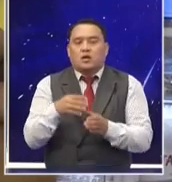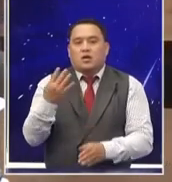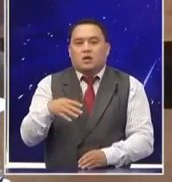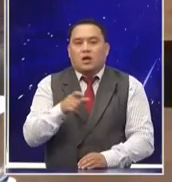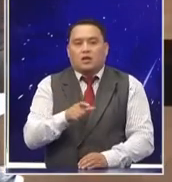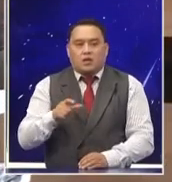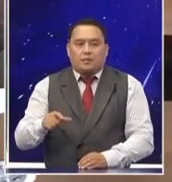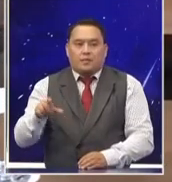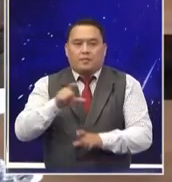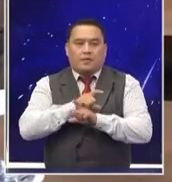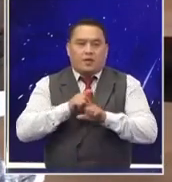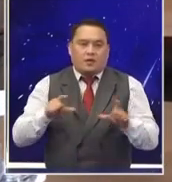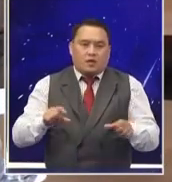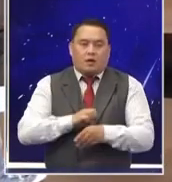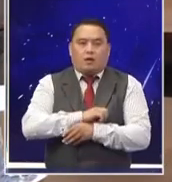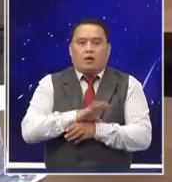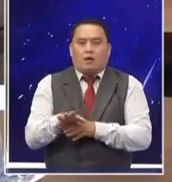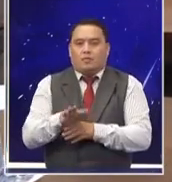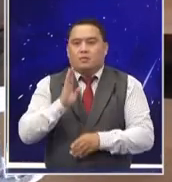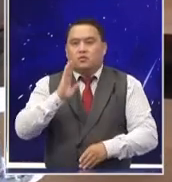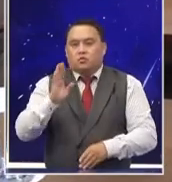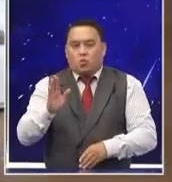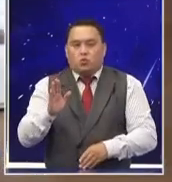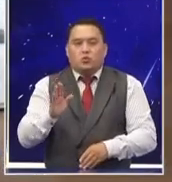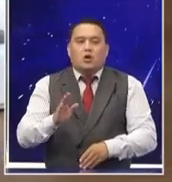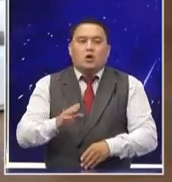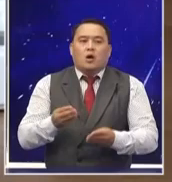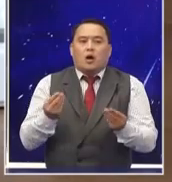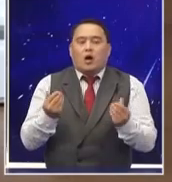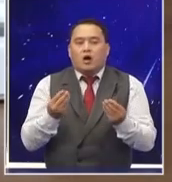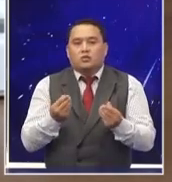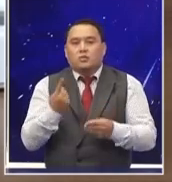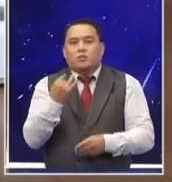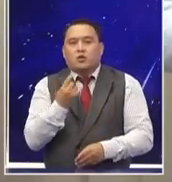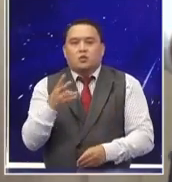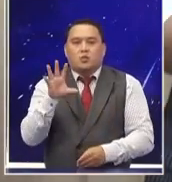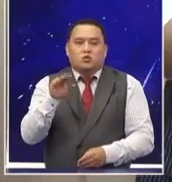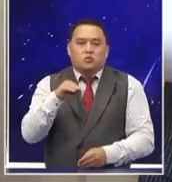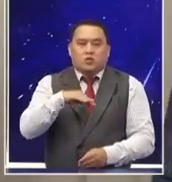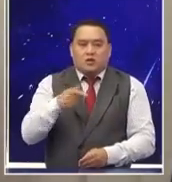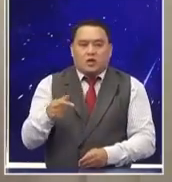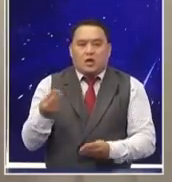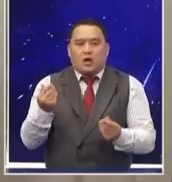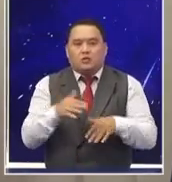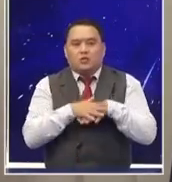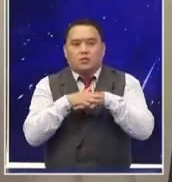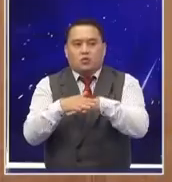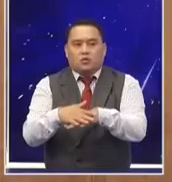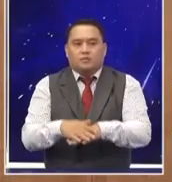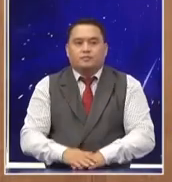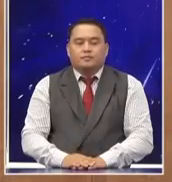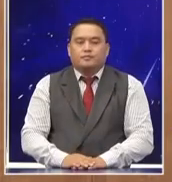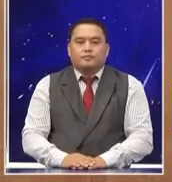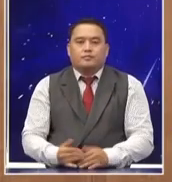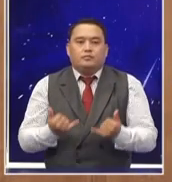оқушыны мектепке қажетті құралдармен қамтамасыз етеді. Ол үшін ұйым қаржысынан 1 миллион 500 мың теңге бөлініпті.